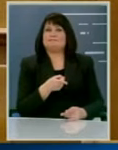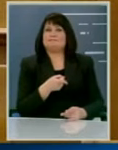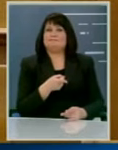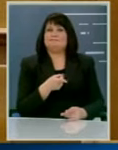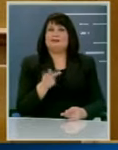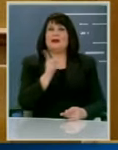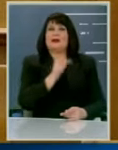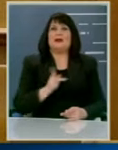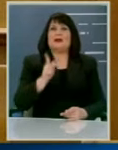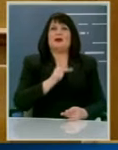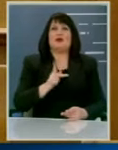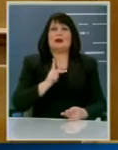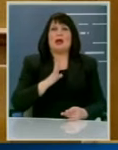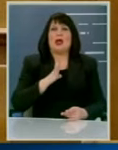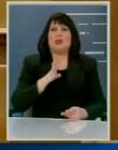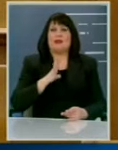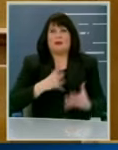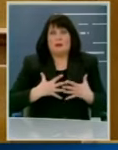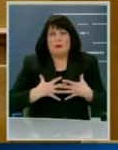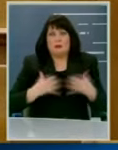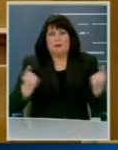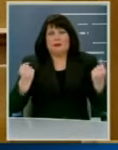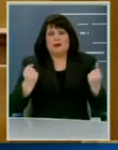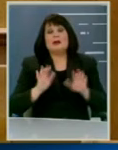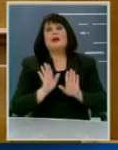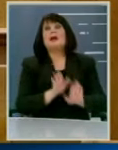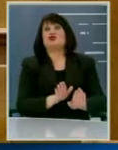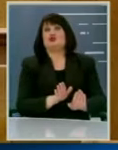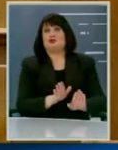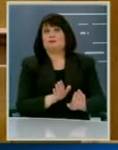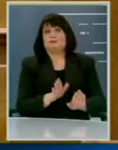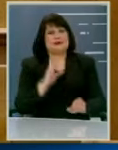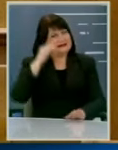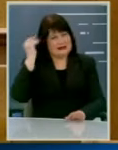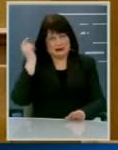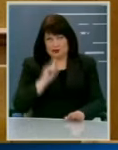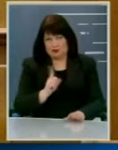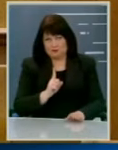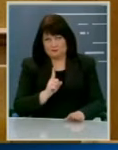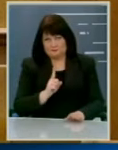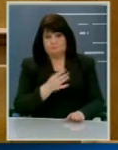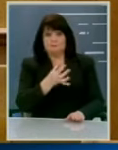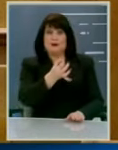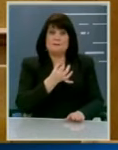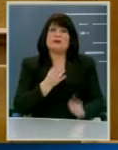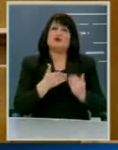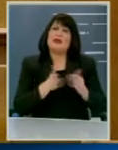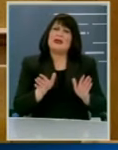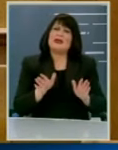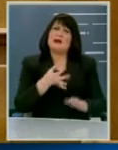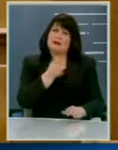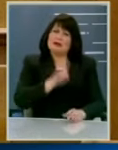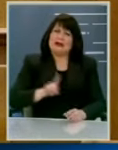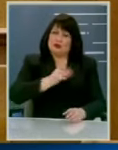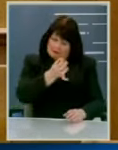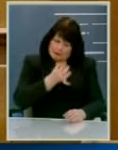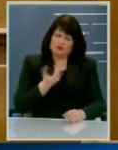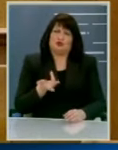κοινωνικής δυσαρέσκειας, καλό θα ήταν να το εγκαταλείψετε αυτό το σχέδιο και να μας πείτε ευθέως, κύριε